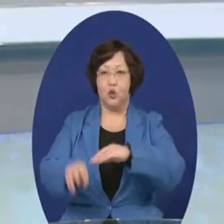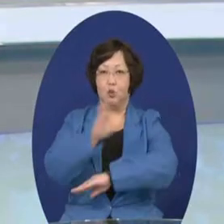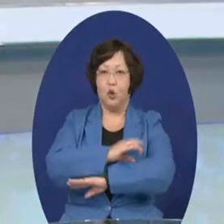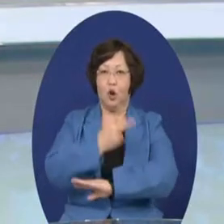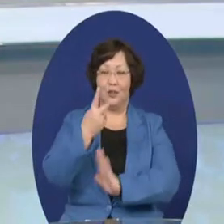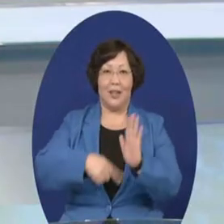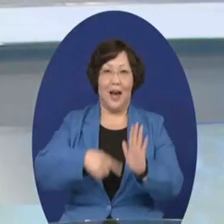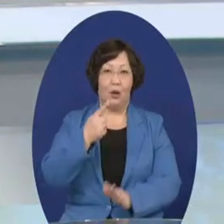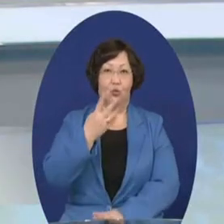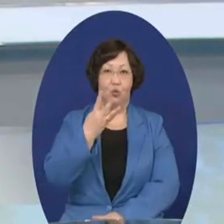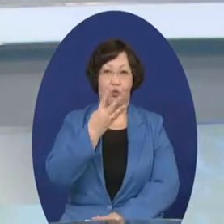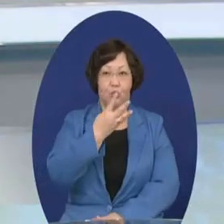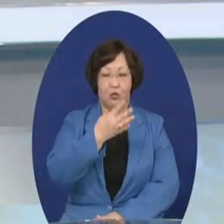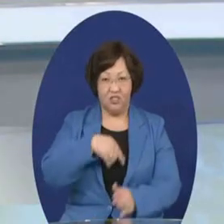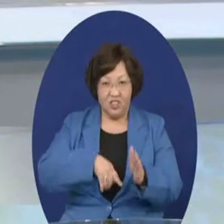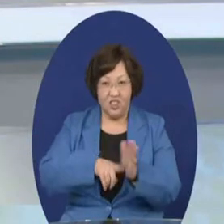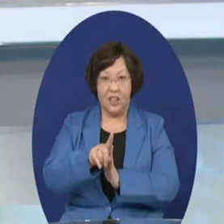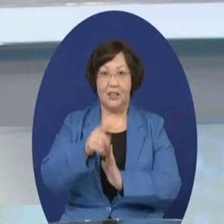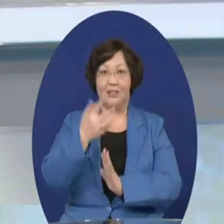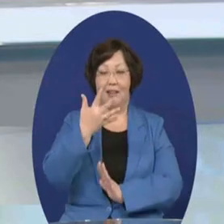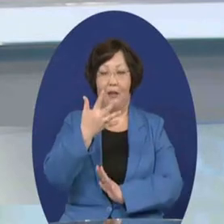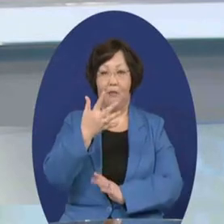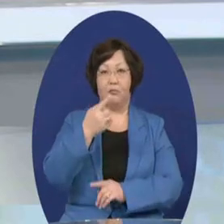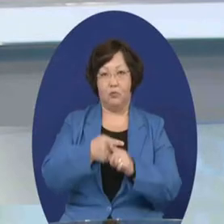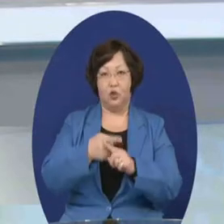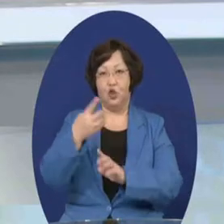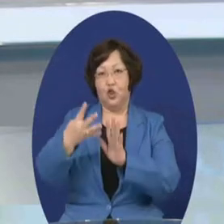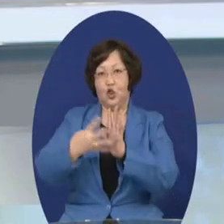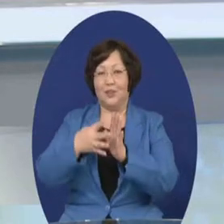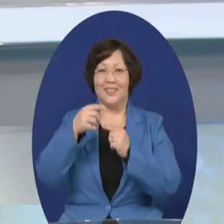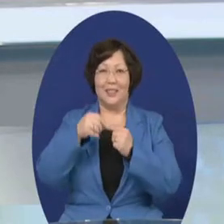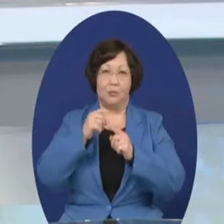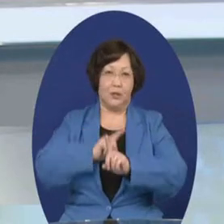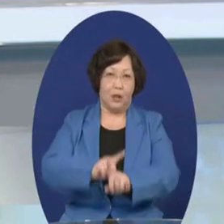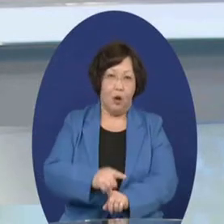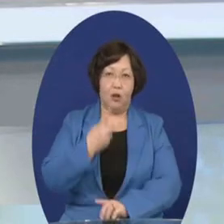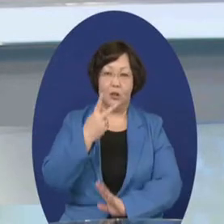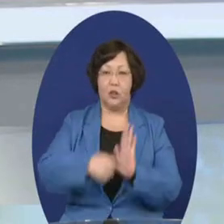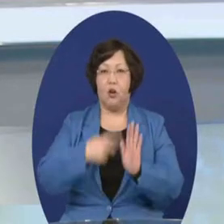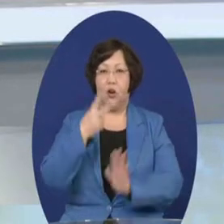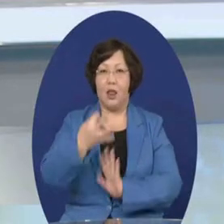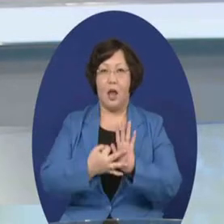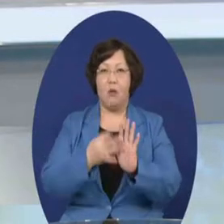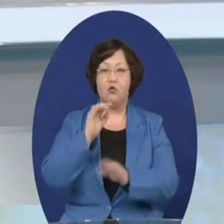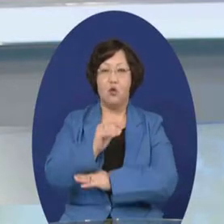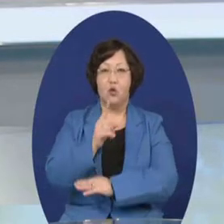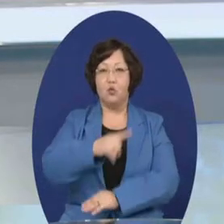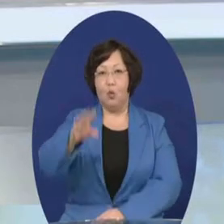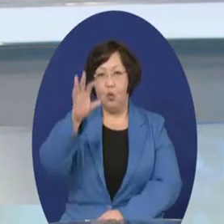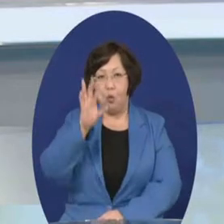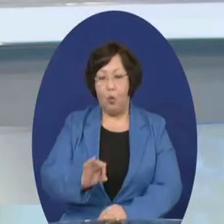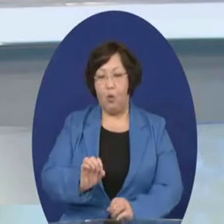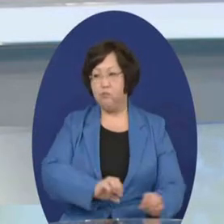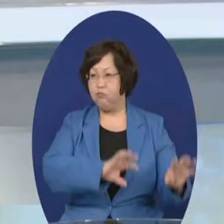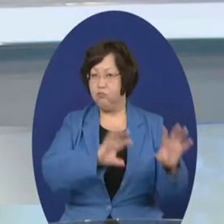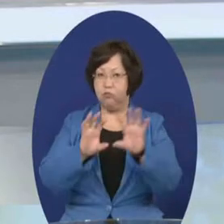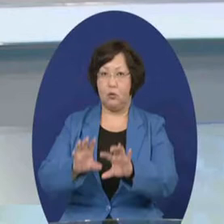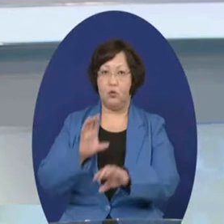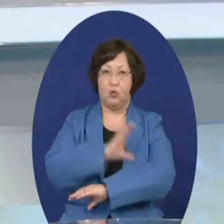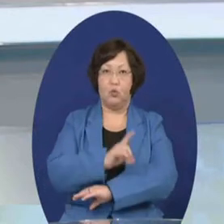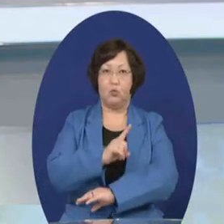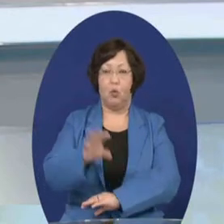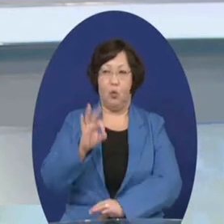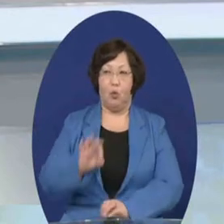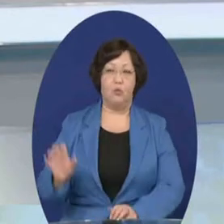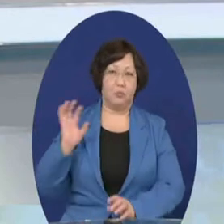сарын 14-нөөс эхлээд 5-9 зарчмаар хичээллүүлж 2-р сарын 28-ны өдрөөс эхлээд 100% танхимаар хичээллүүлэх шийдвэр гаргалаа. За